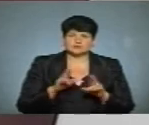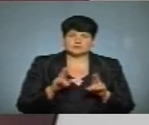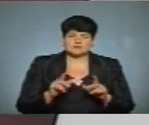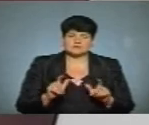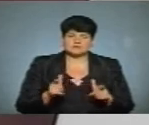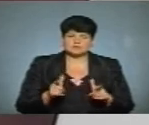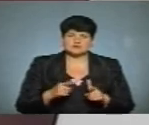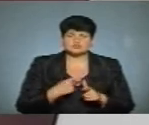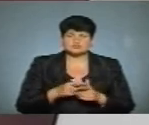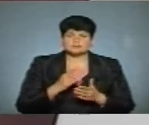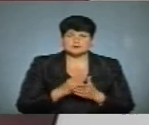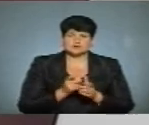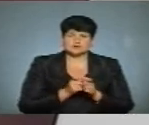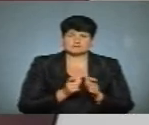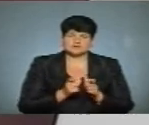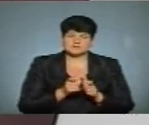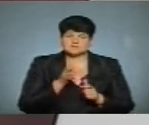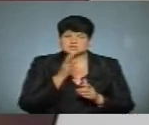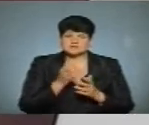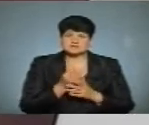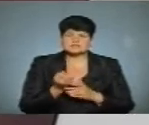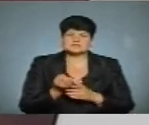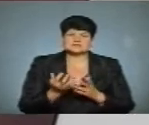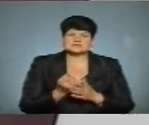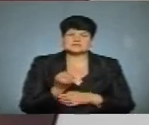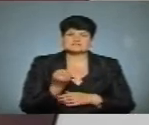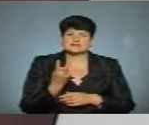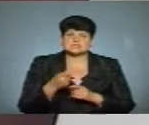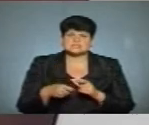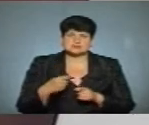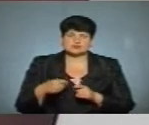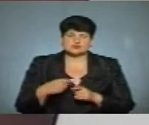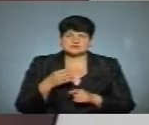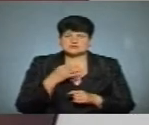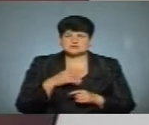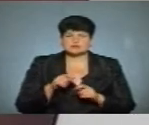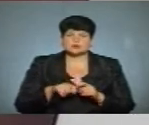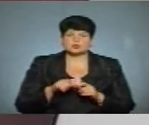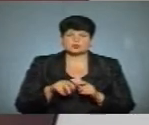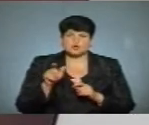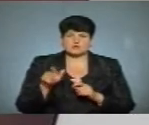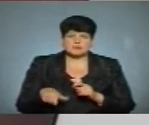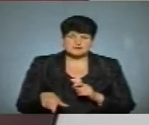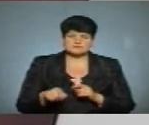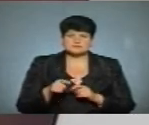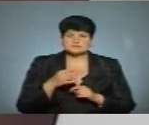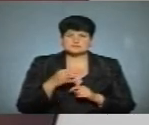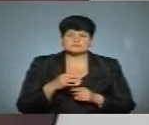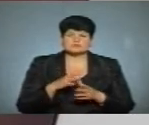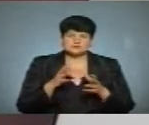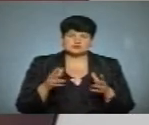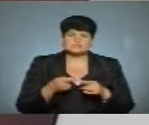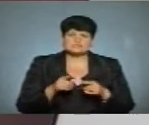чи їздять з квитками. Під час рейду виявили 12 порушень, розповів контролер Павло Мельник. За його словами, в основному